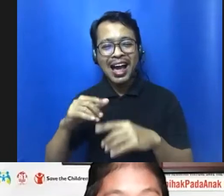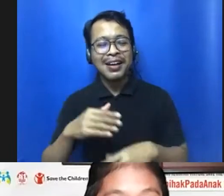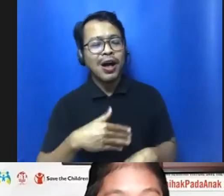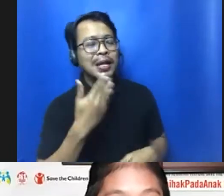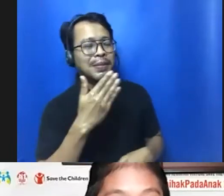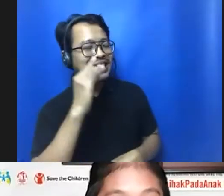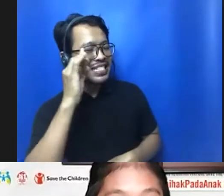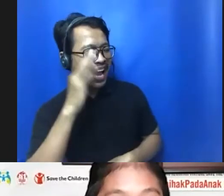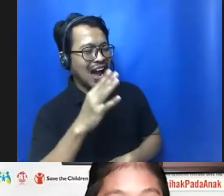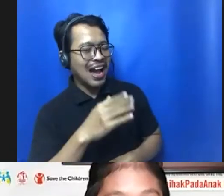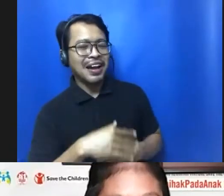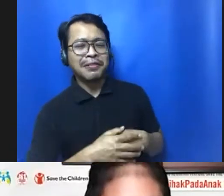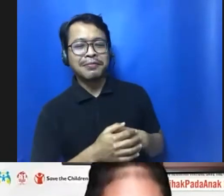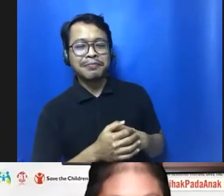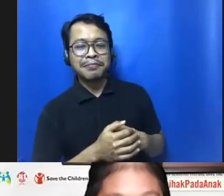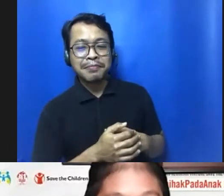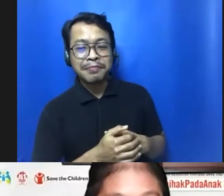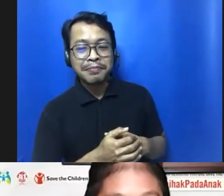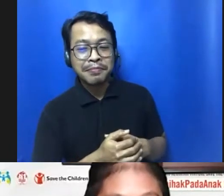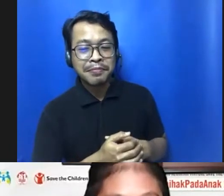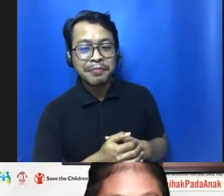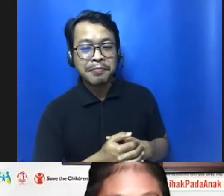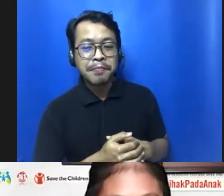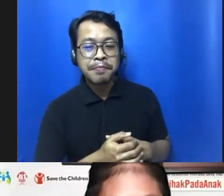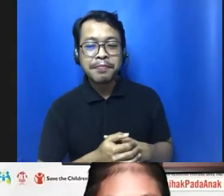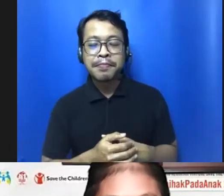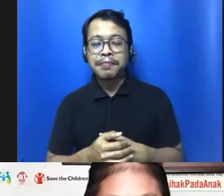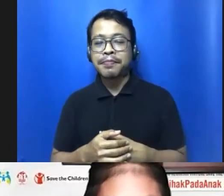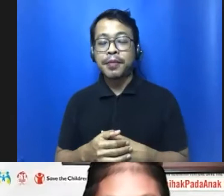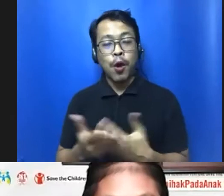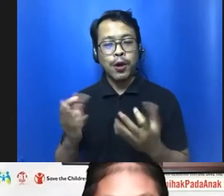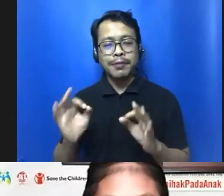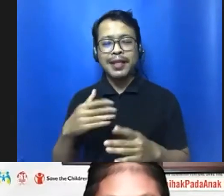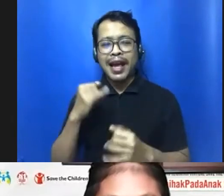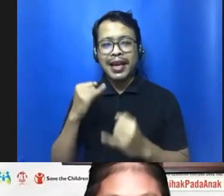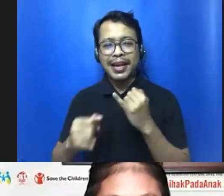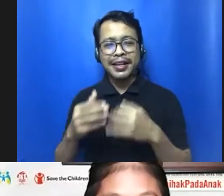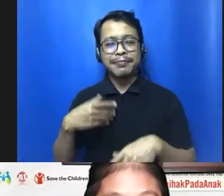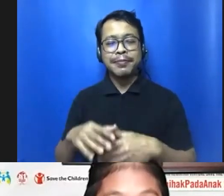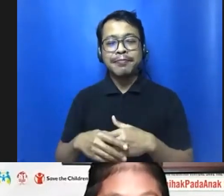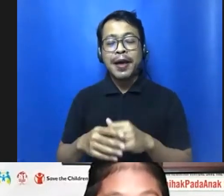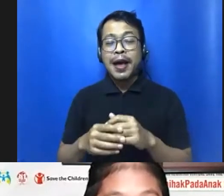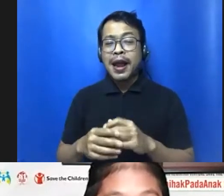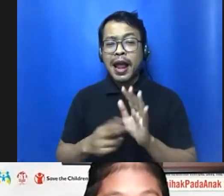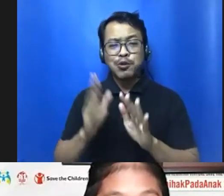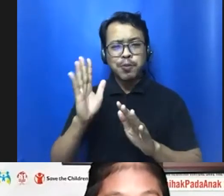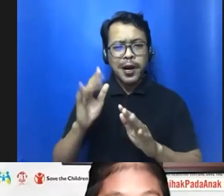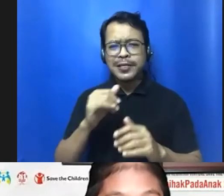kabar? Baik, alhamdulillah. Ya, yang terakhir saya ingin memperkenalkan Dr. Samto,